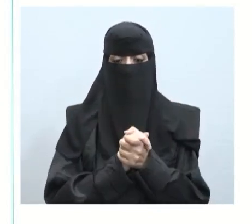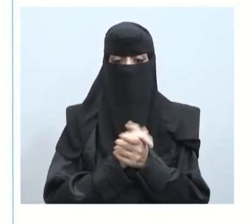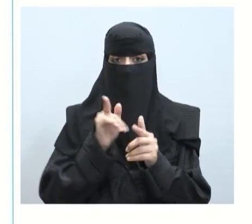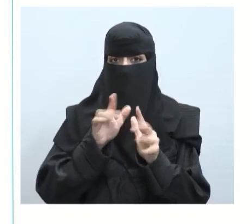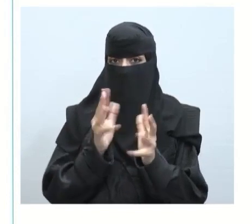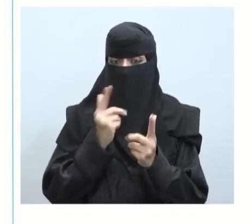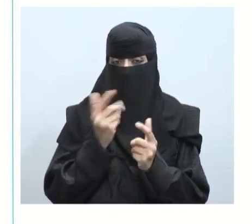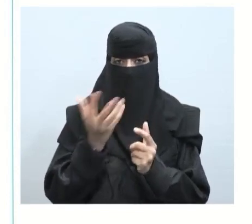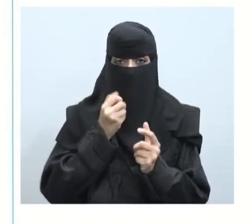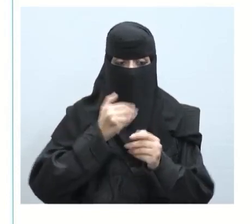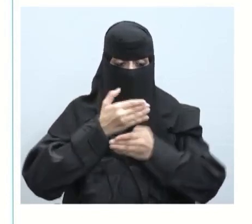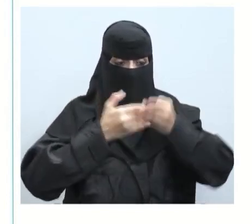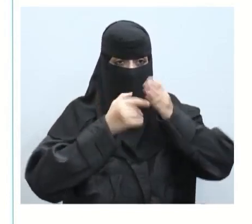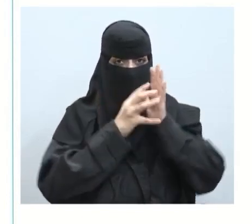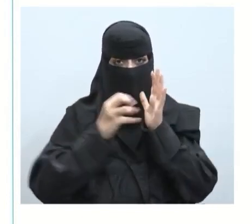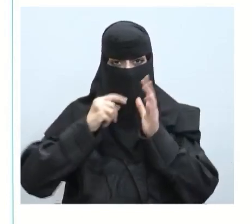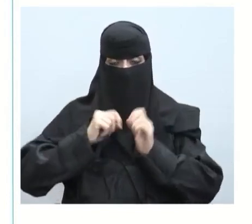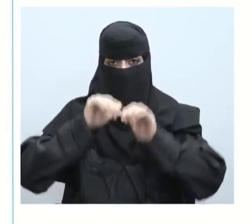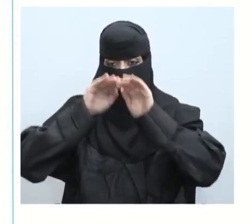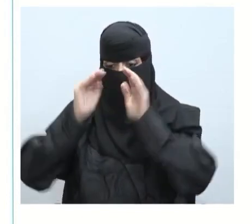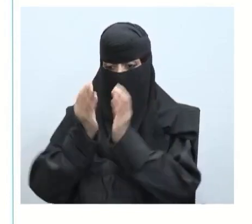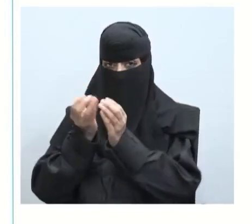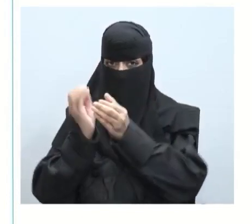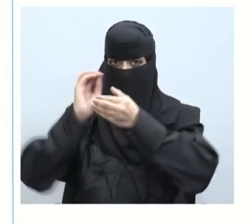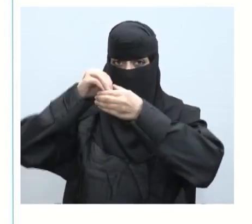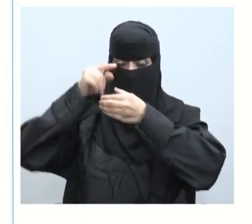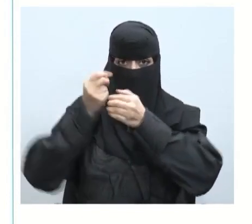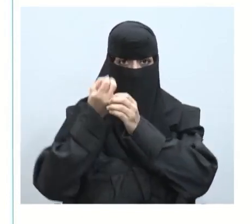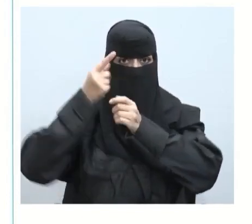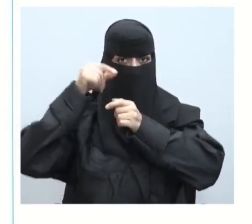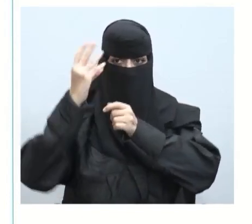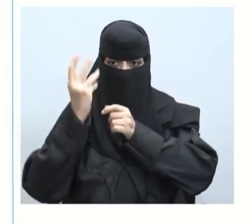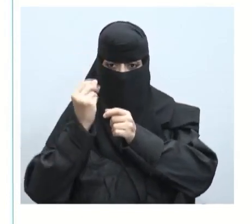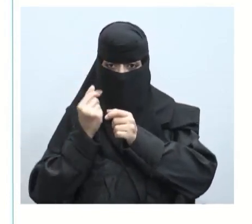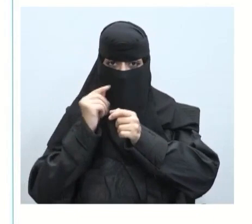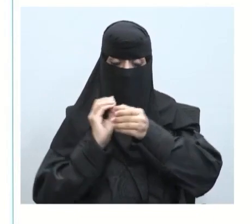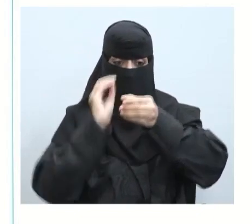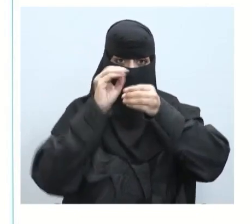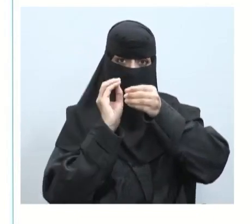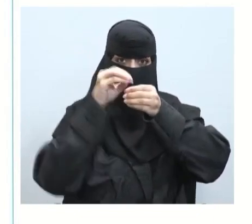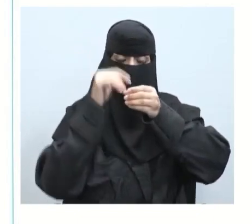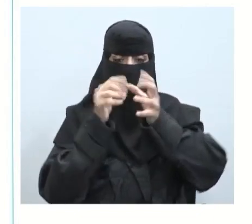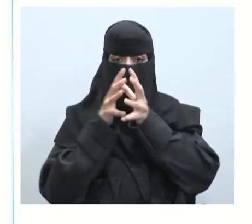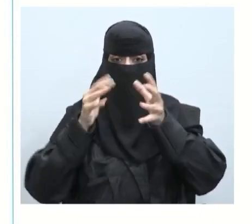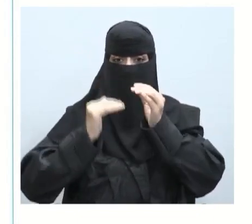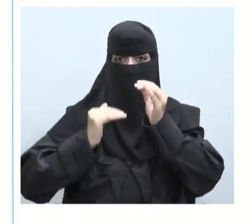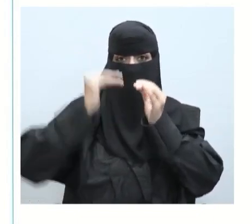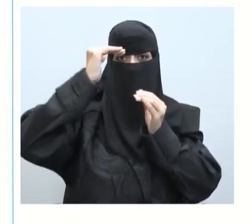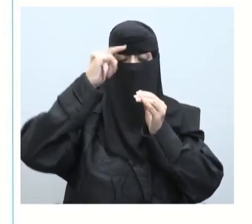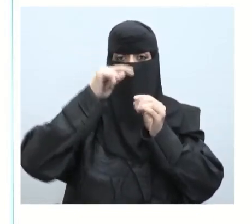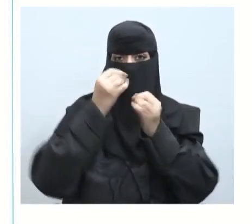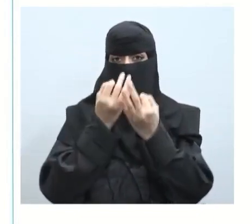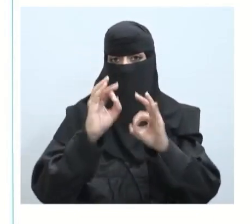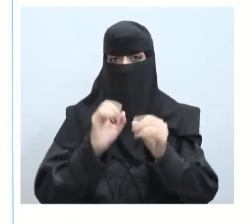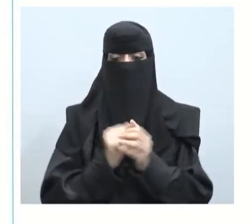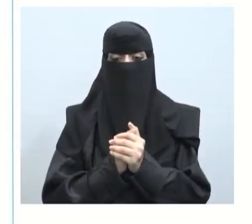ماذا ستحتاج لإنشاء نموذج لحاوية قمامة ذكية تحتسب عدد المرات المطلوبة لتصل إلى سعتها الكاملة؟